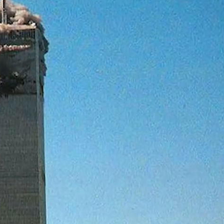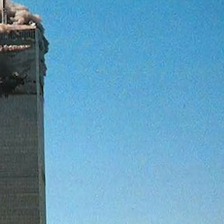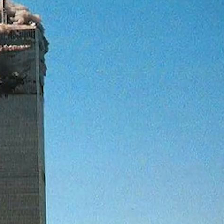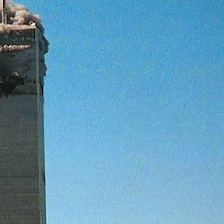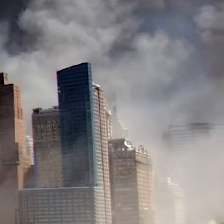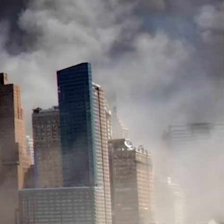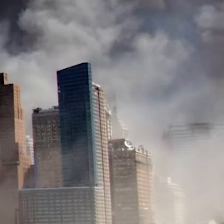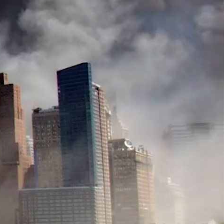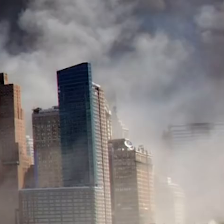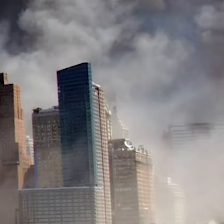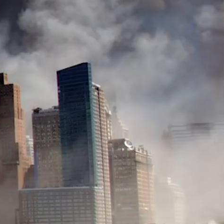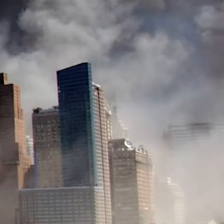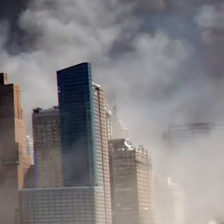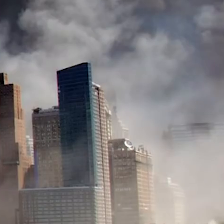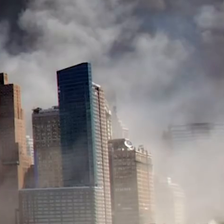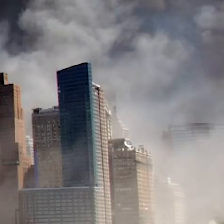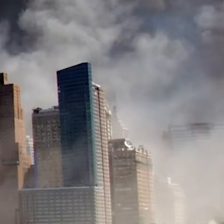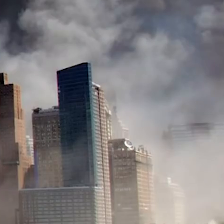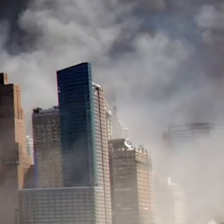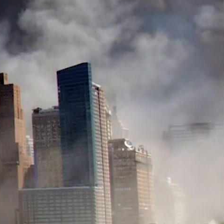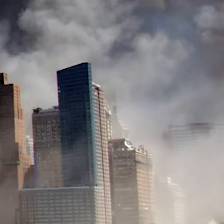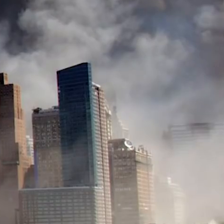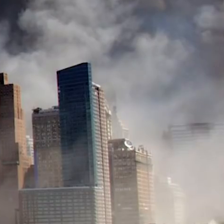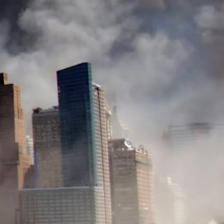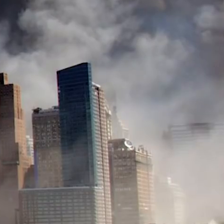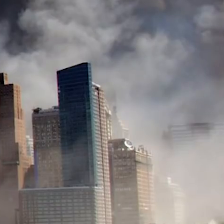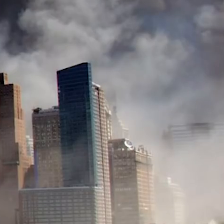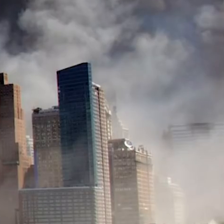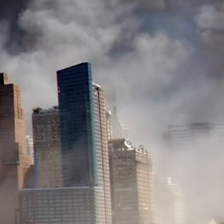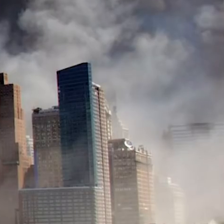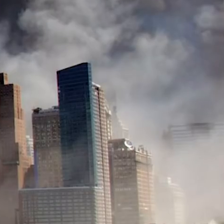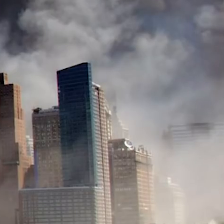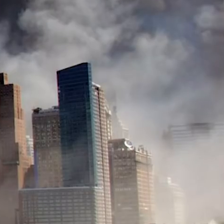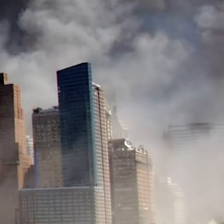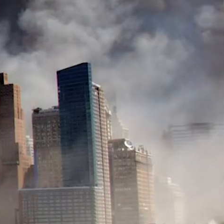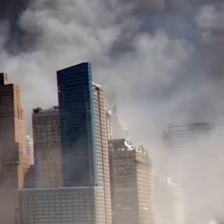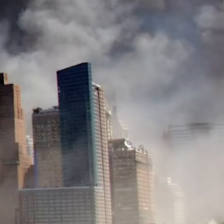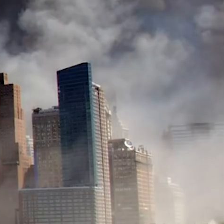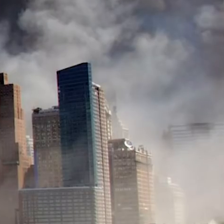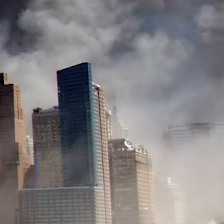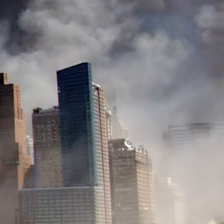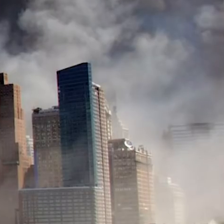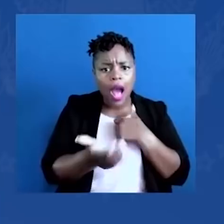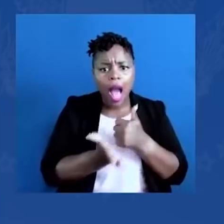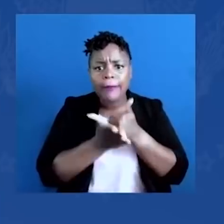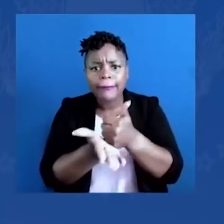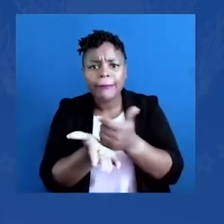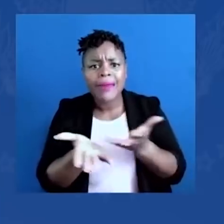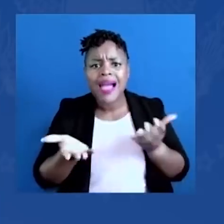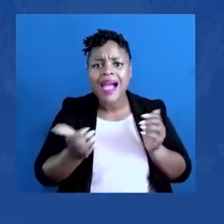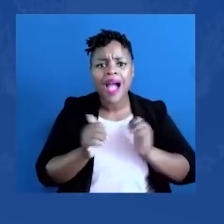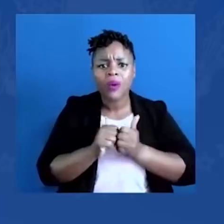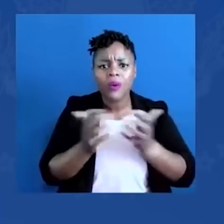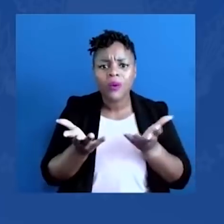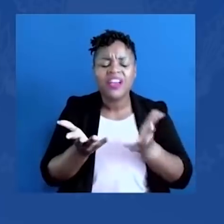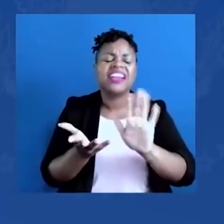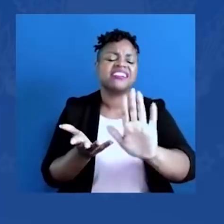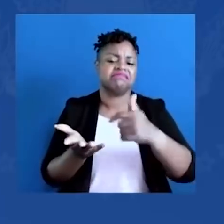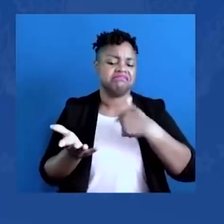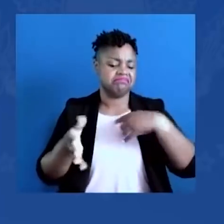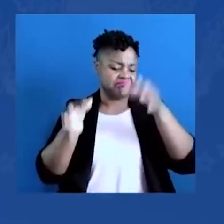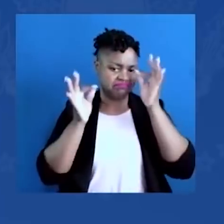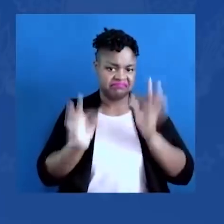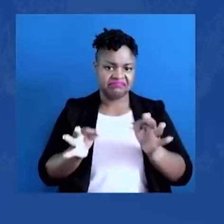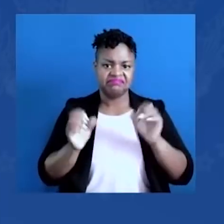baaritaanadu aanay weli dhamaan kiiskan oo dhacay sanadkii 2003-dii ايا وحا سروقا دي مركي كونغريس كامرايكن كو اي